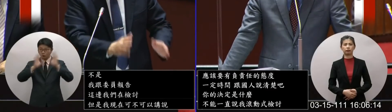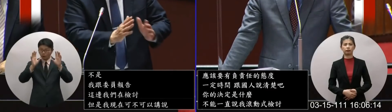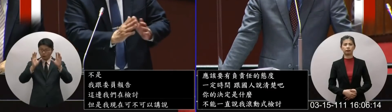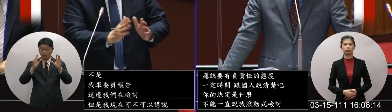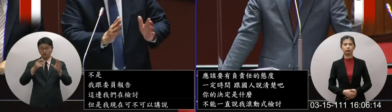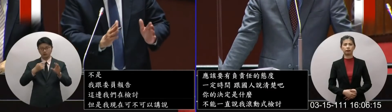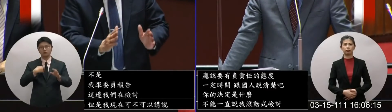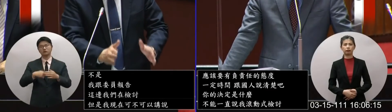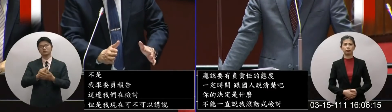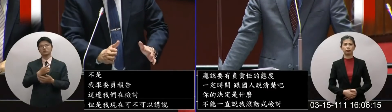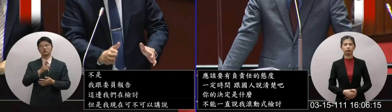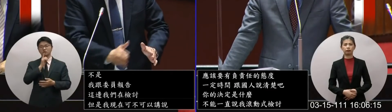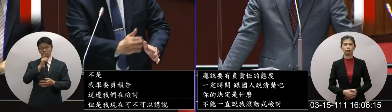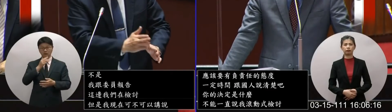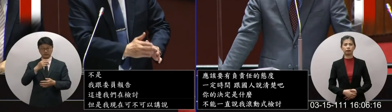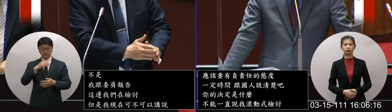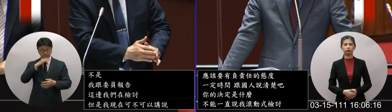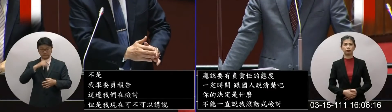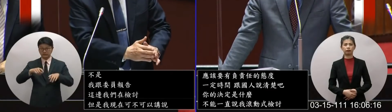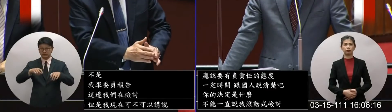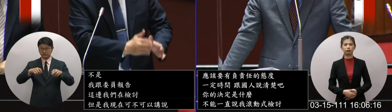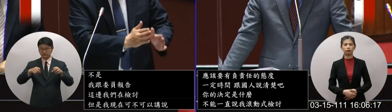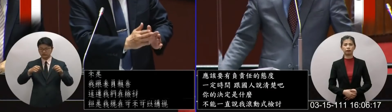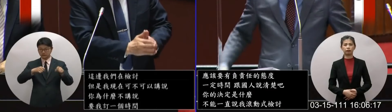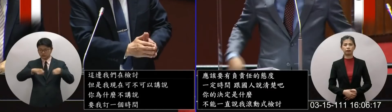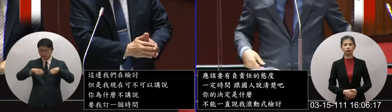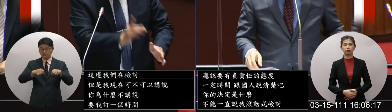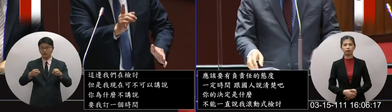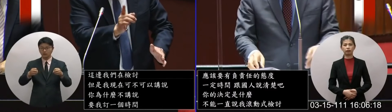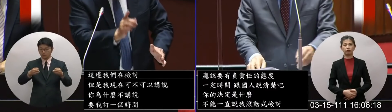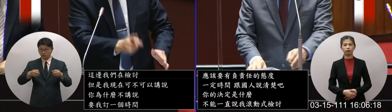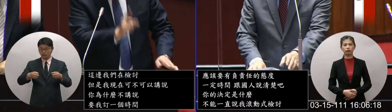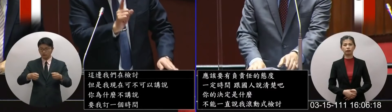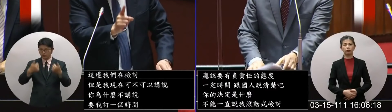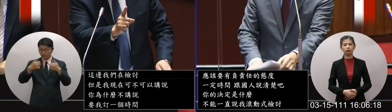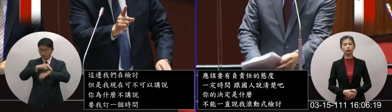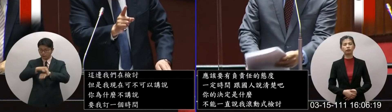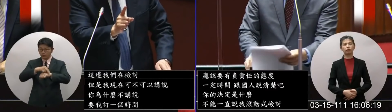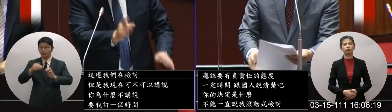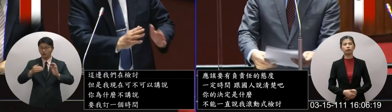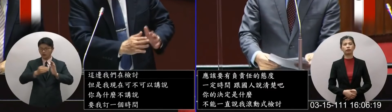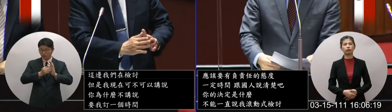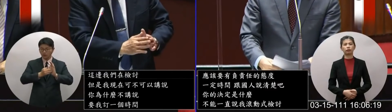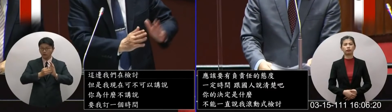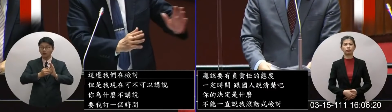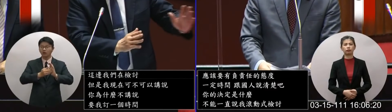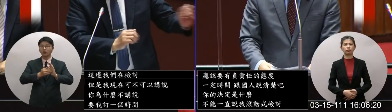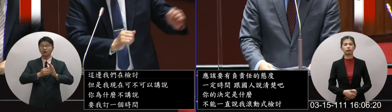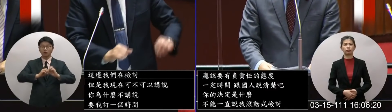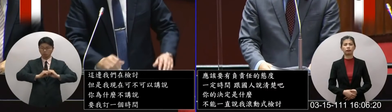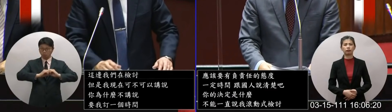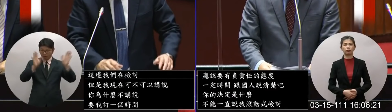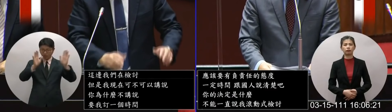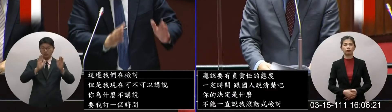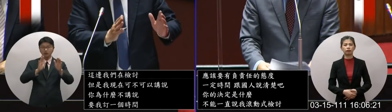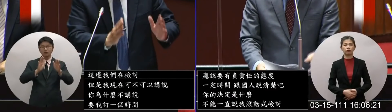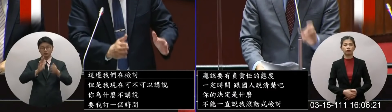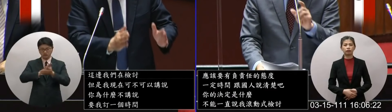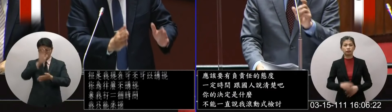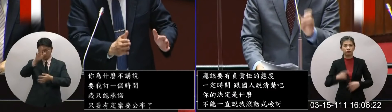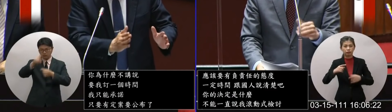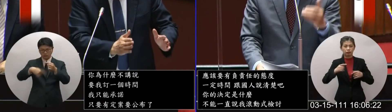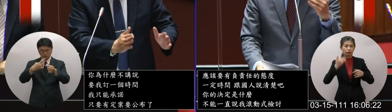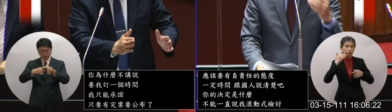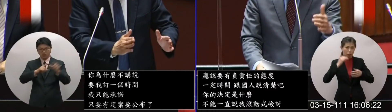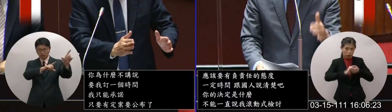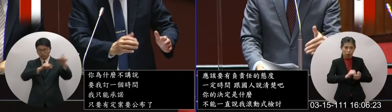承诺，等一旦有了定案要公布了，公布以后有规定，一年以后开始实施， 一年以后